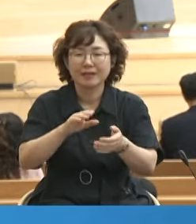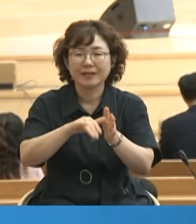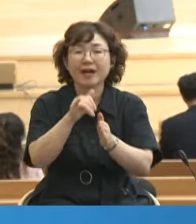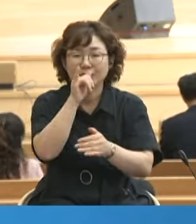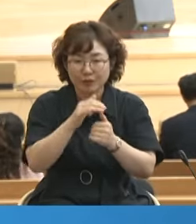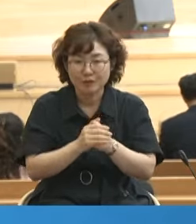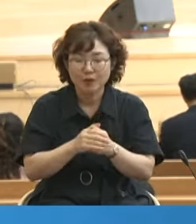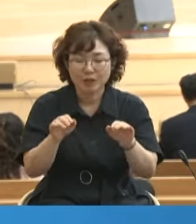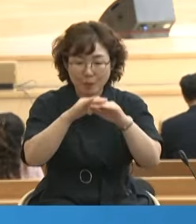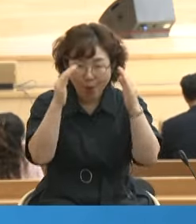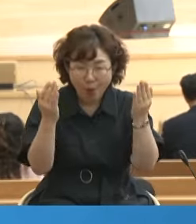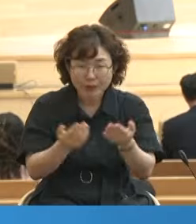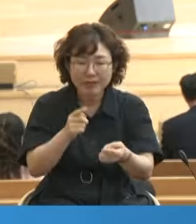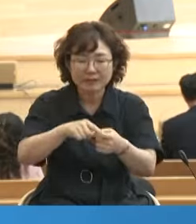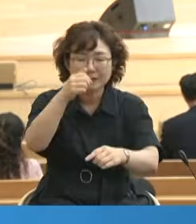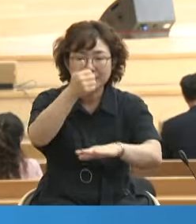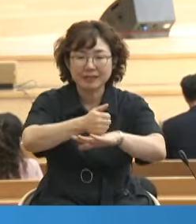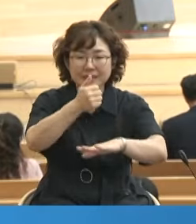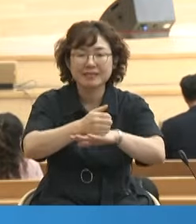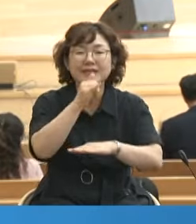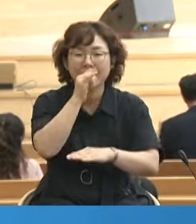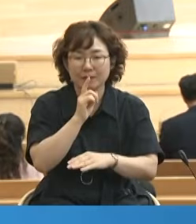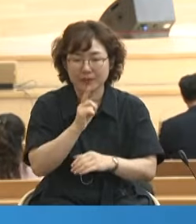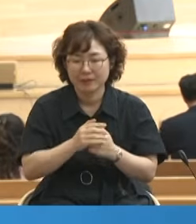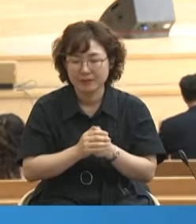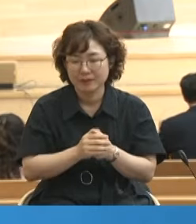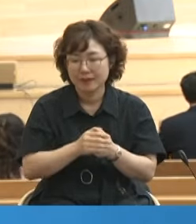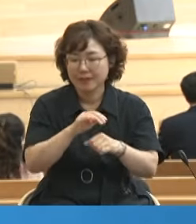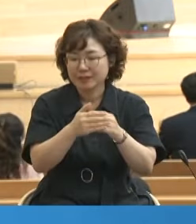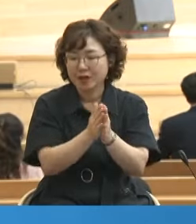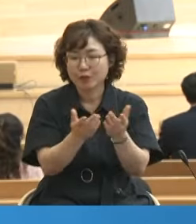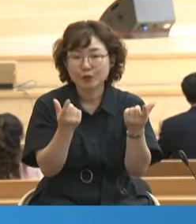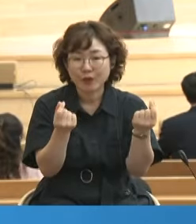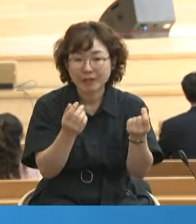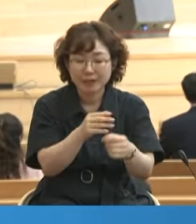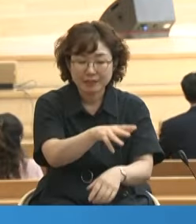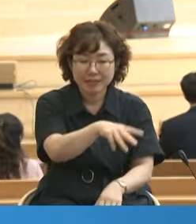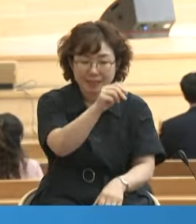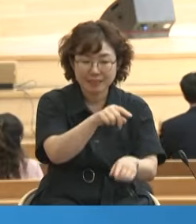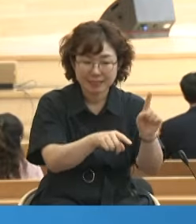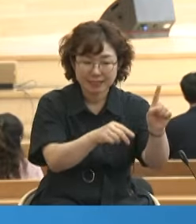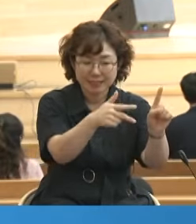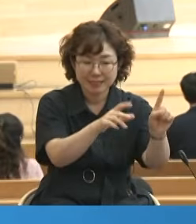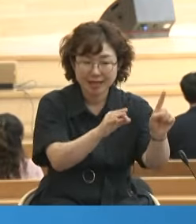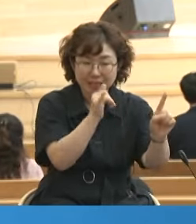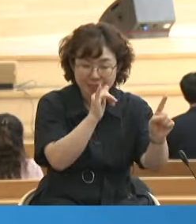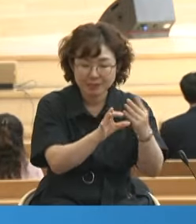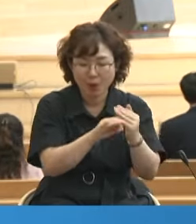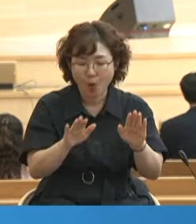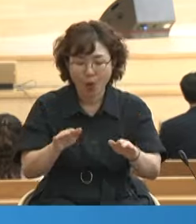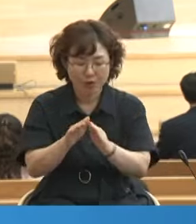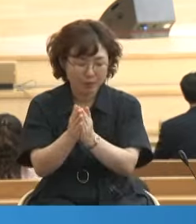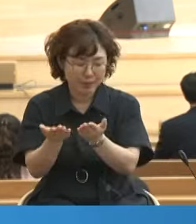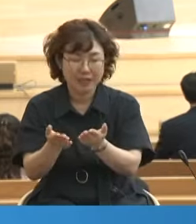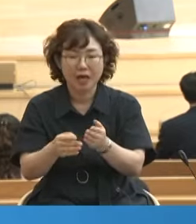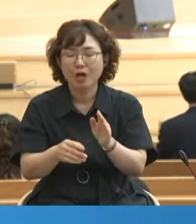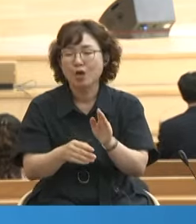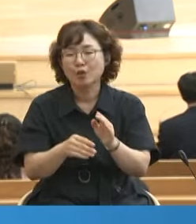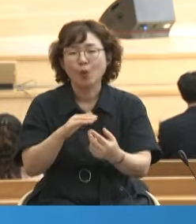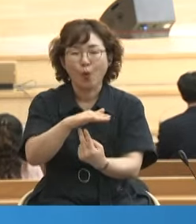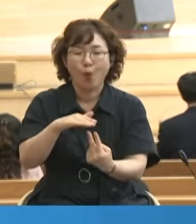일에 결국이 있는 거죠. 성경도 마찬가지입니다. 창세기 1장 있으면 오늘 펼쳐드렸던